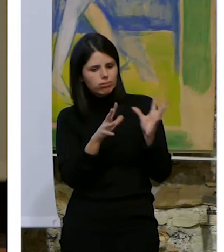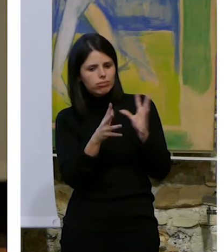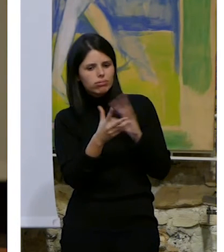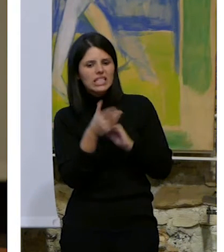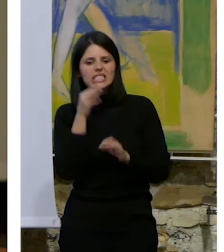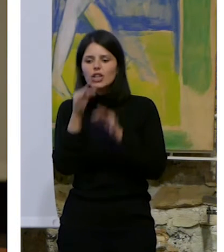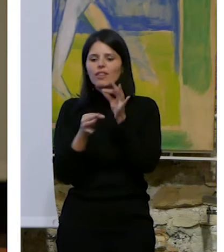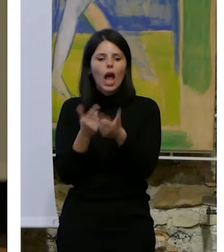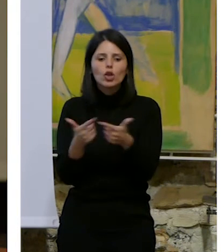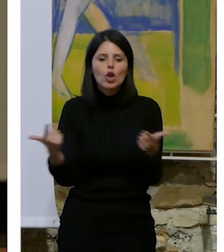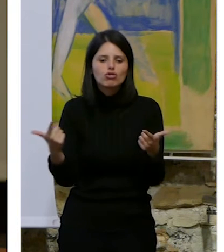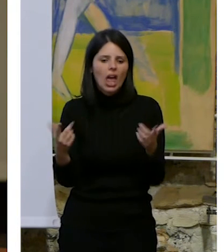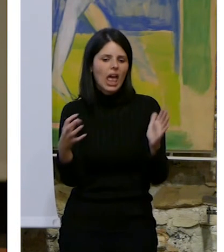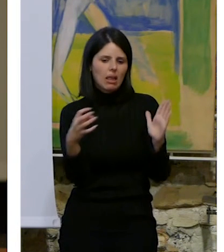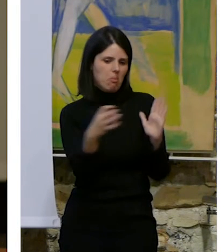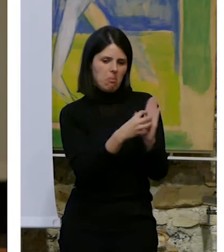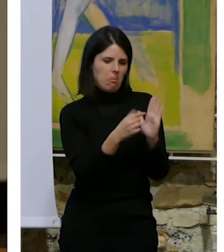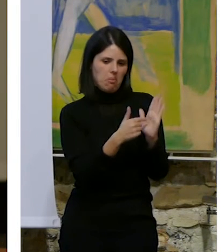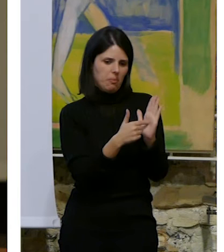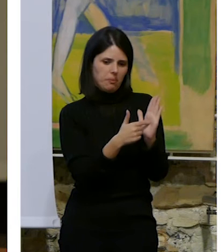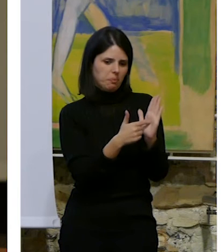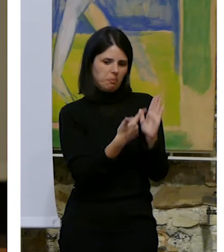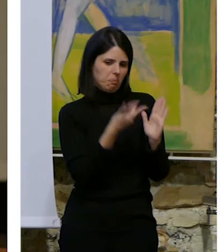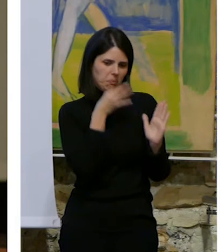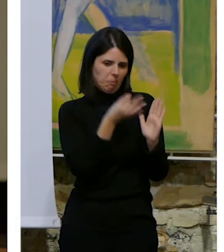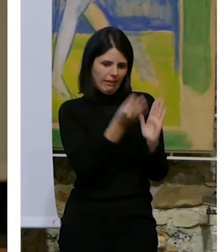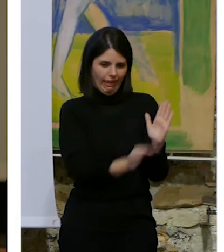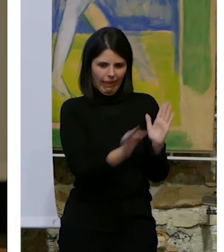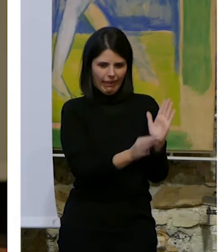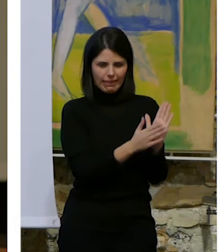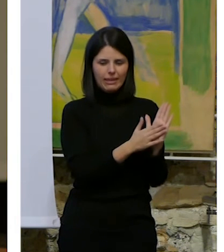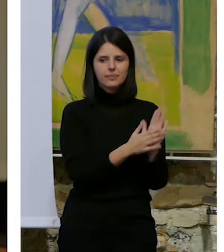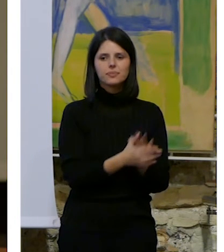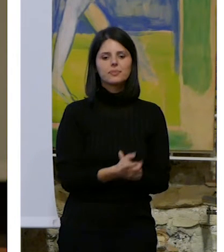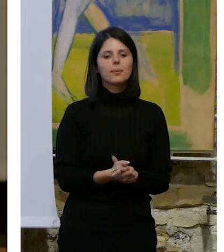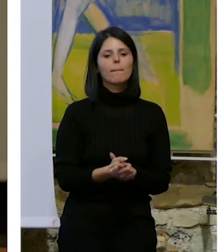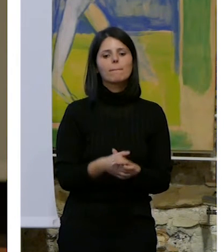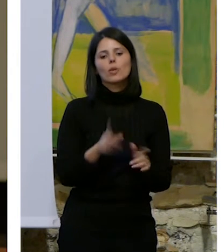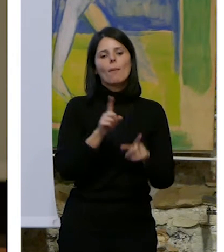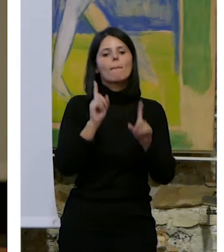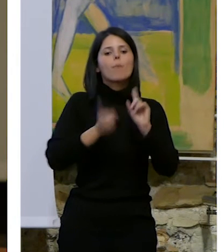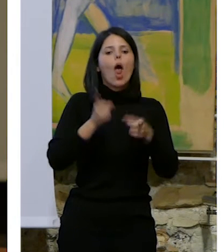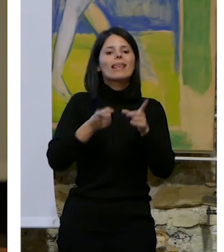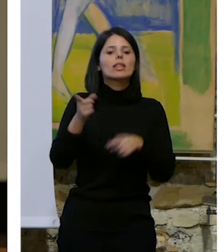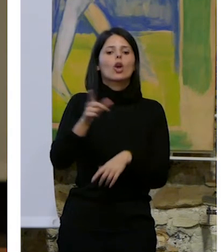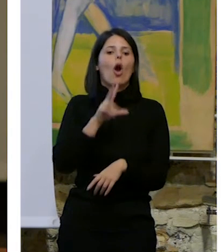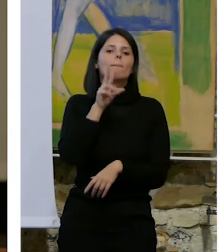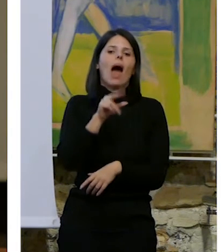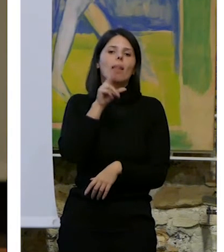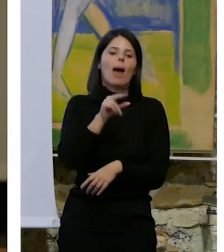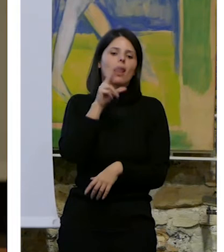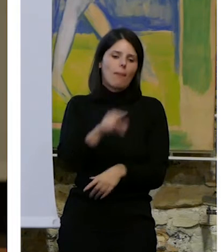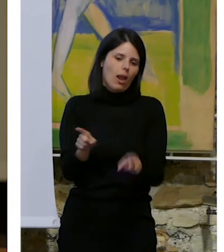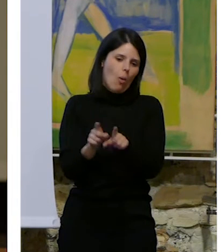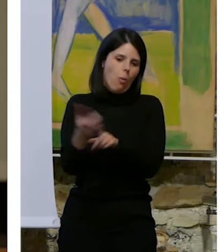niente. È praticamente come ascoltare un politico che parla in televisione, no? Cioè i segni ci sono, le parole ci sono,